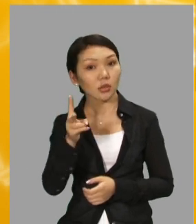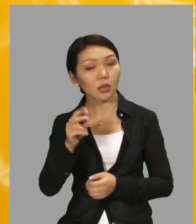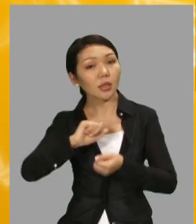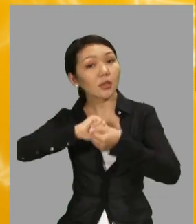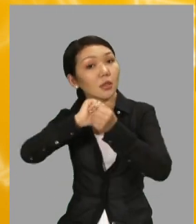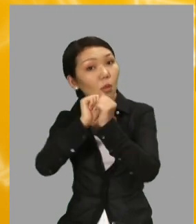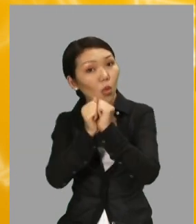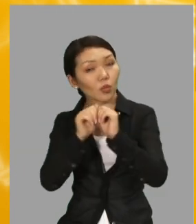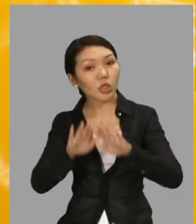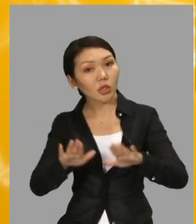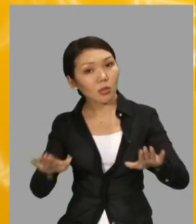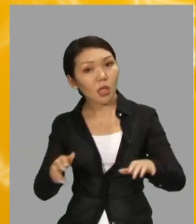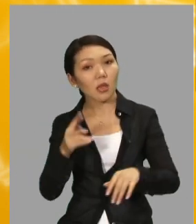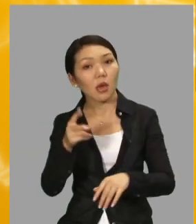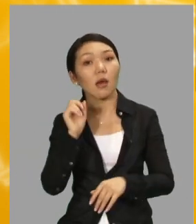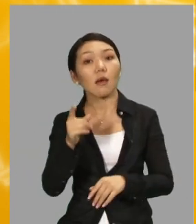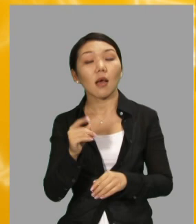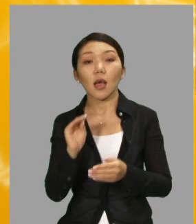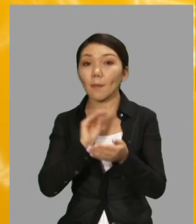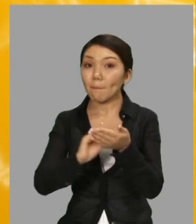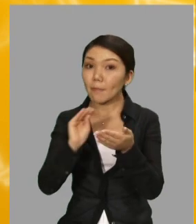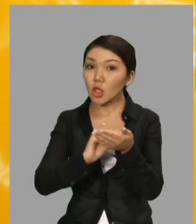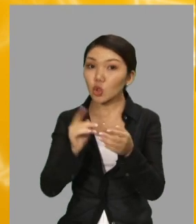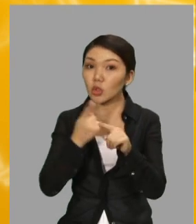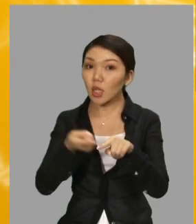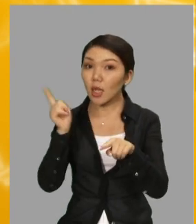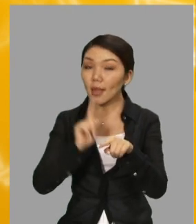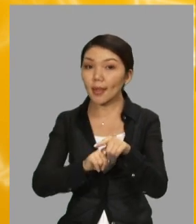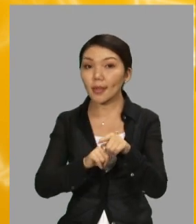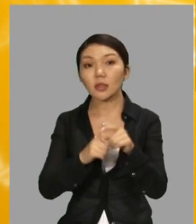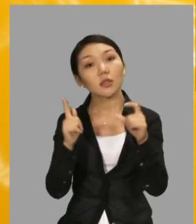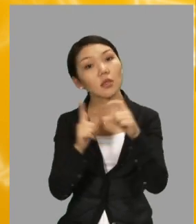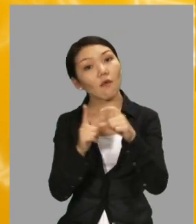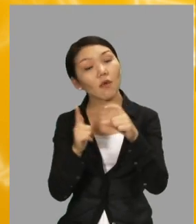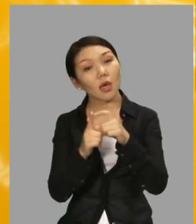Запомните, ребята, как пишутся эти слова.